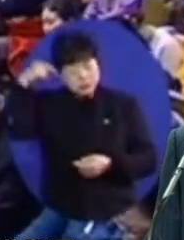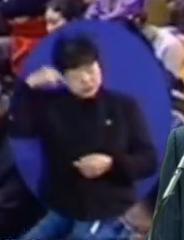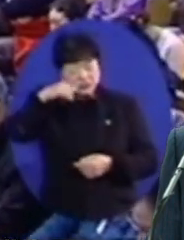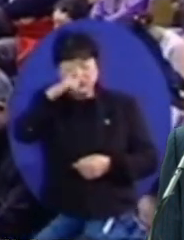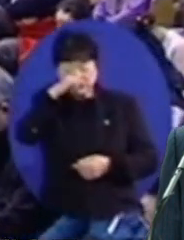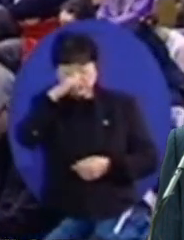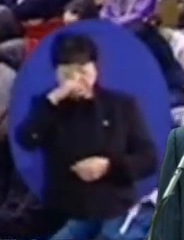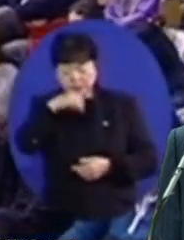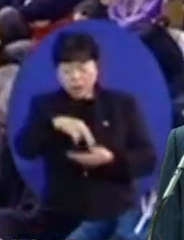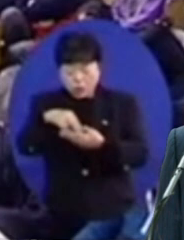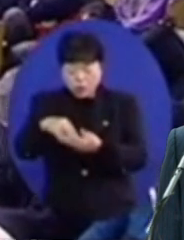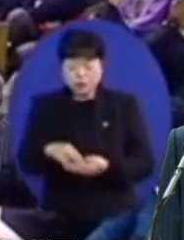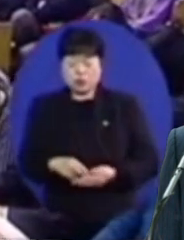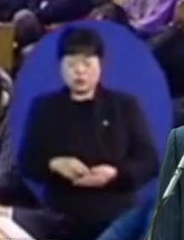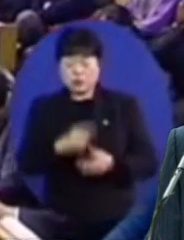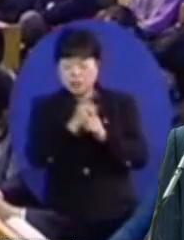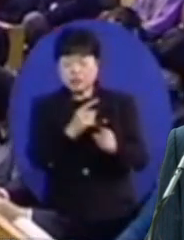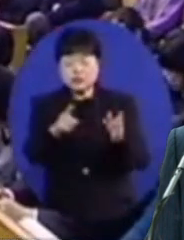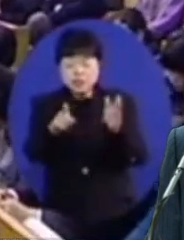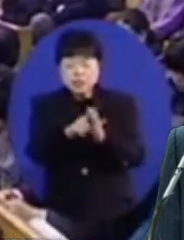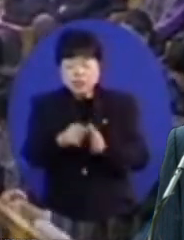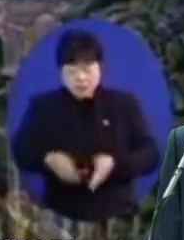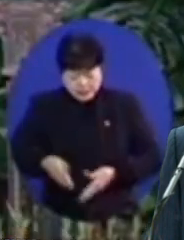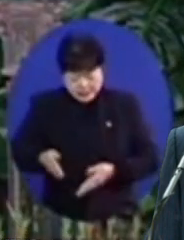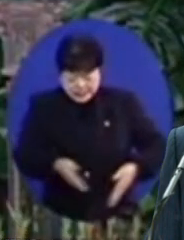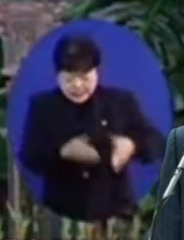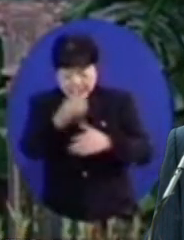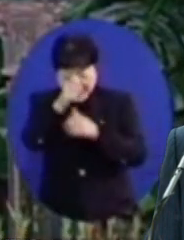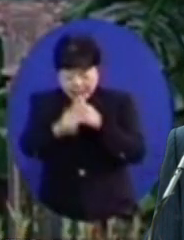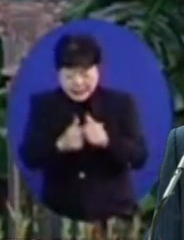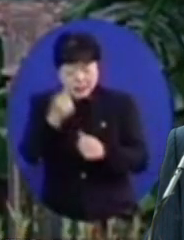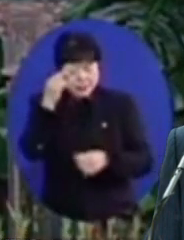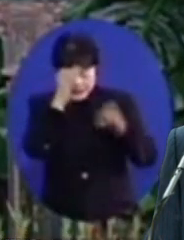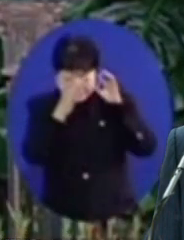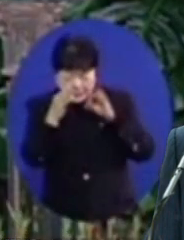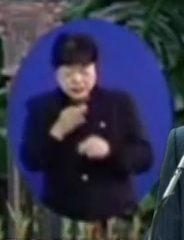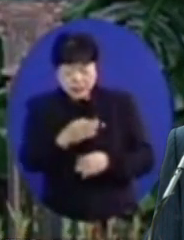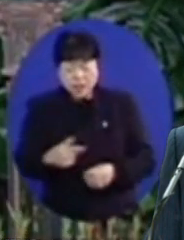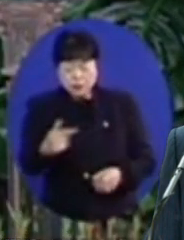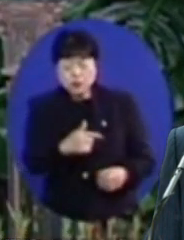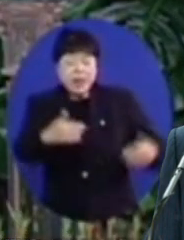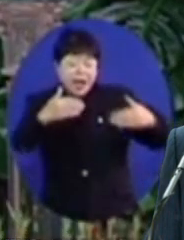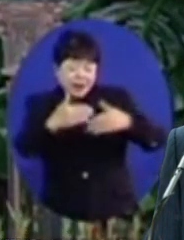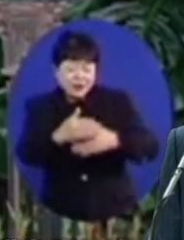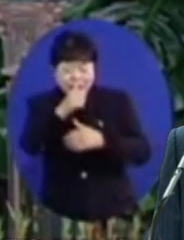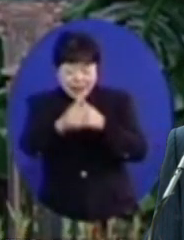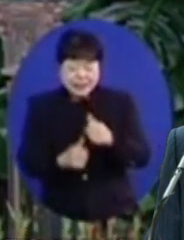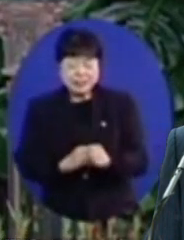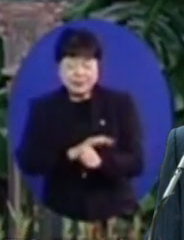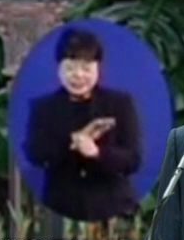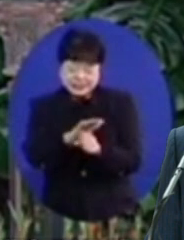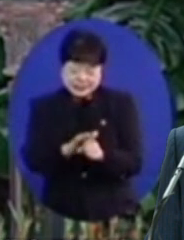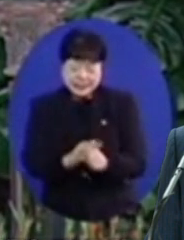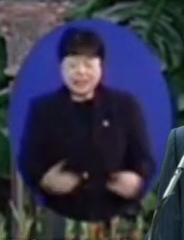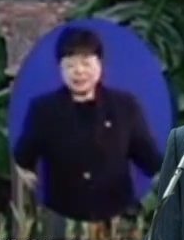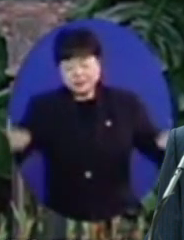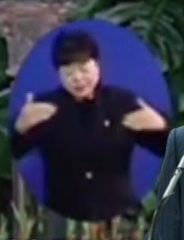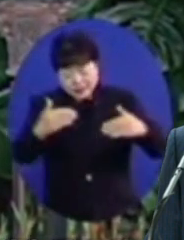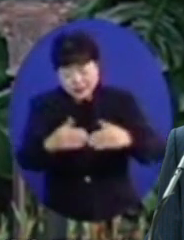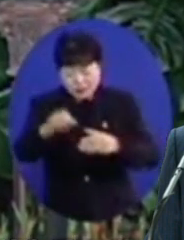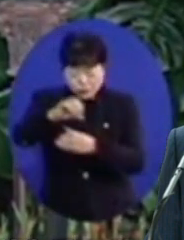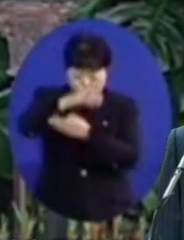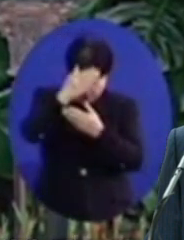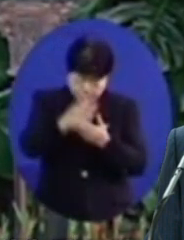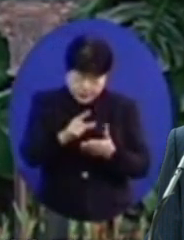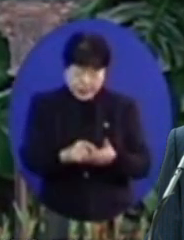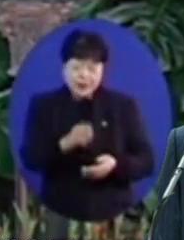느낍니다이 고독과 외로움을 이길 수 있는 유일한 길은 하나님을 찾아 하나님이 품에 안기고 하나님의 사랑이 가슴에 구원받을